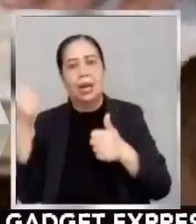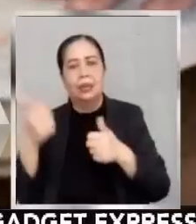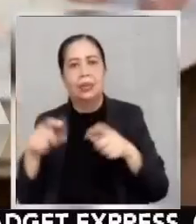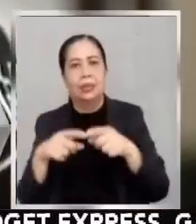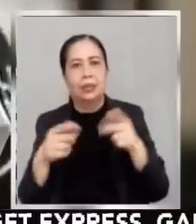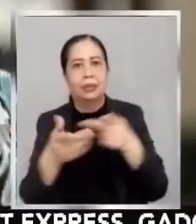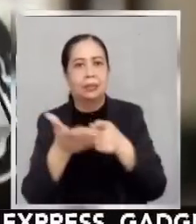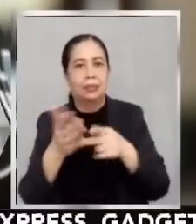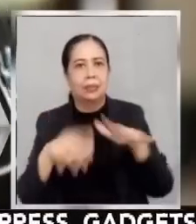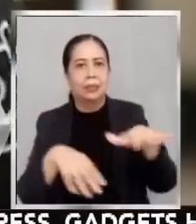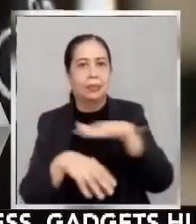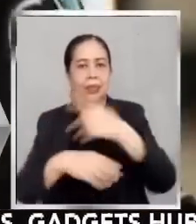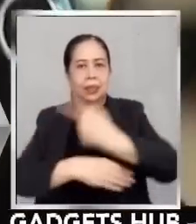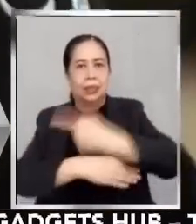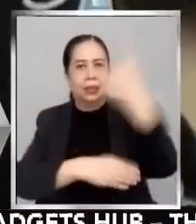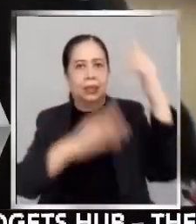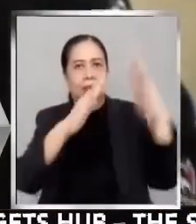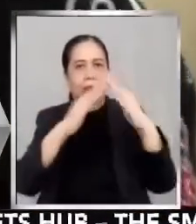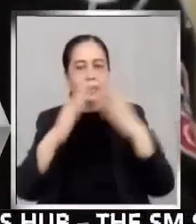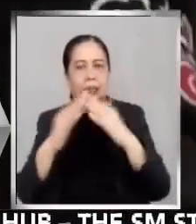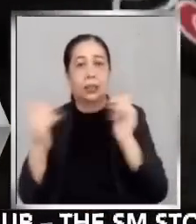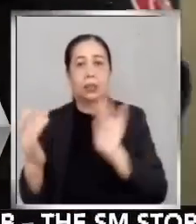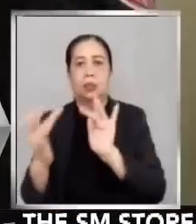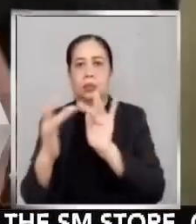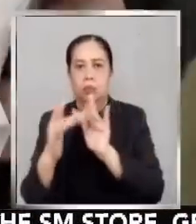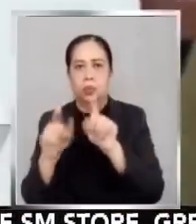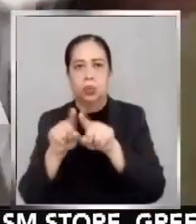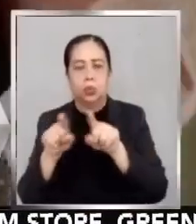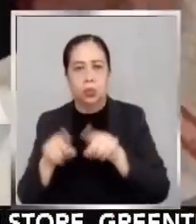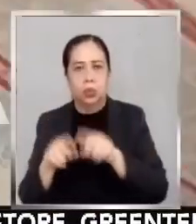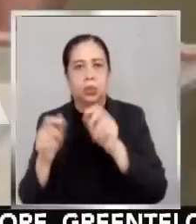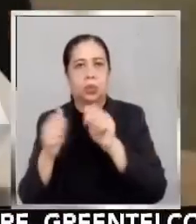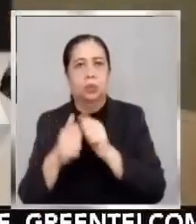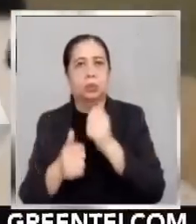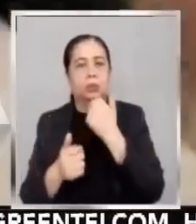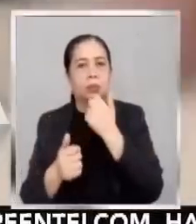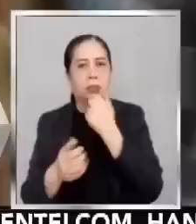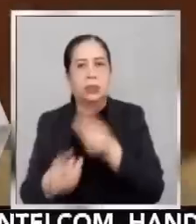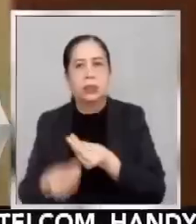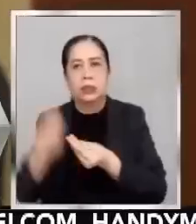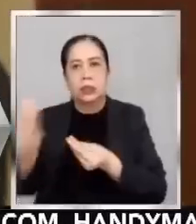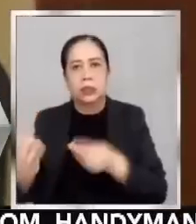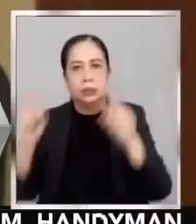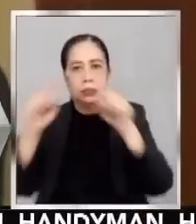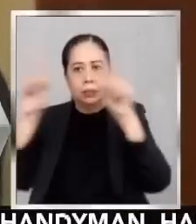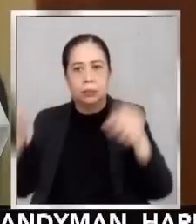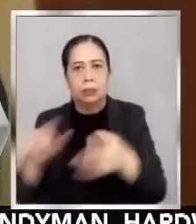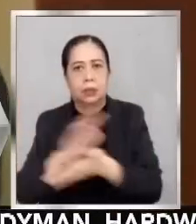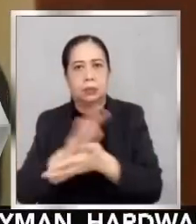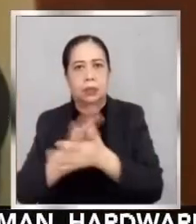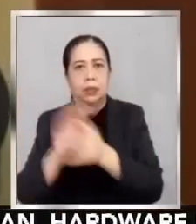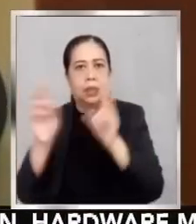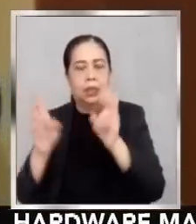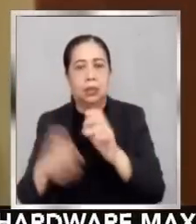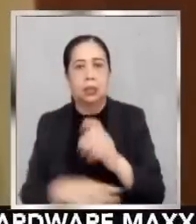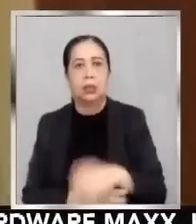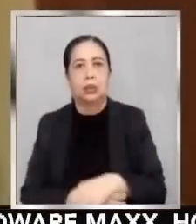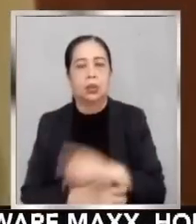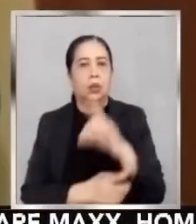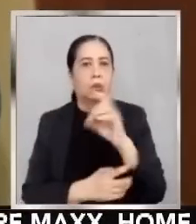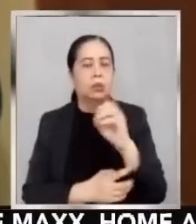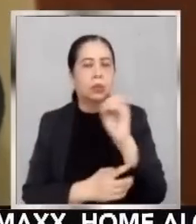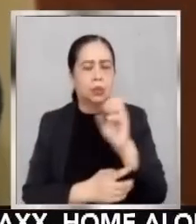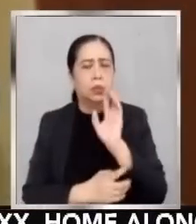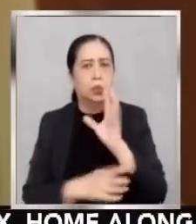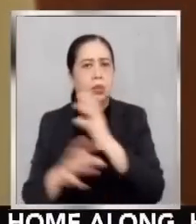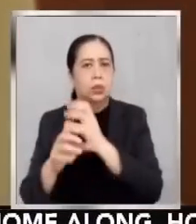subdivision. Nakikipag-ugnayan rin daw sila sa maling napagbigyan ng titulo. 100% sure, makukuha ko po